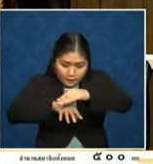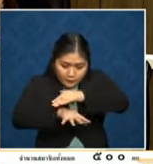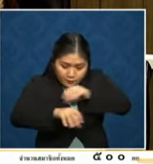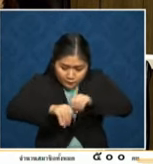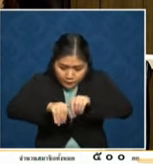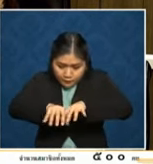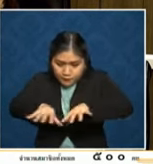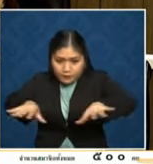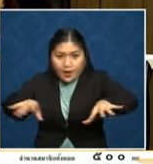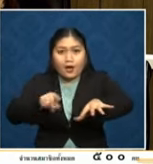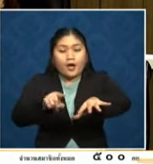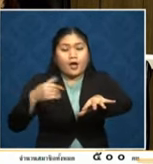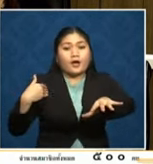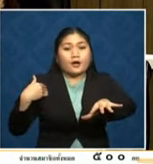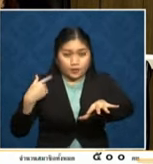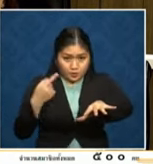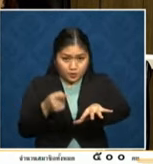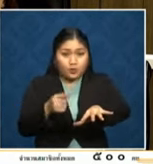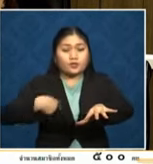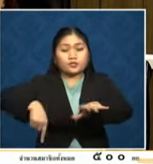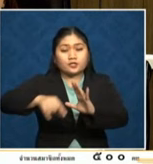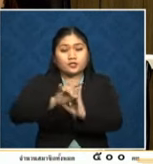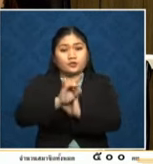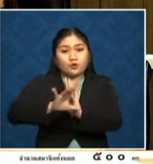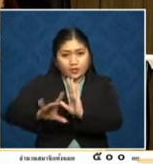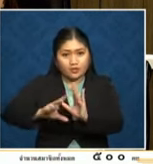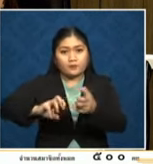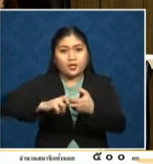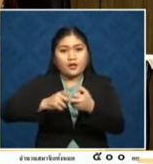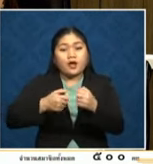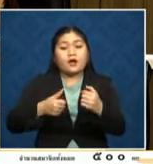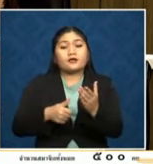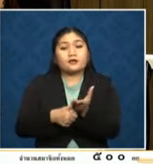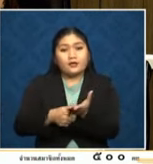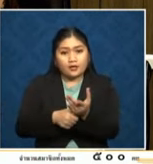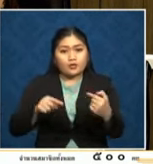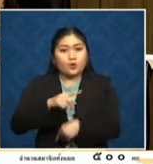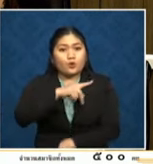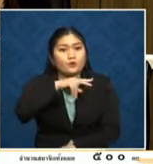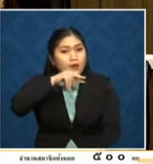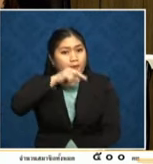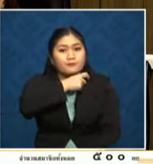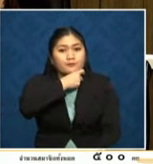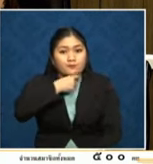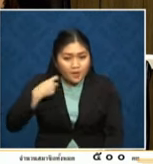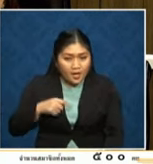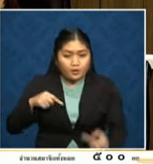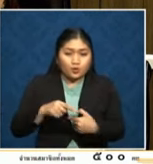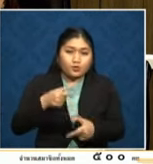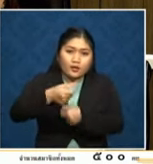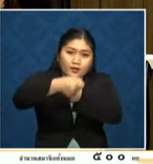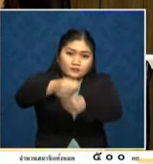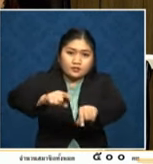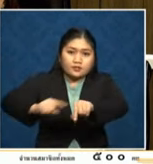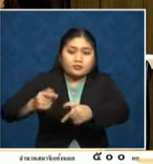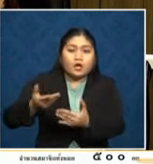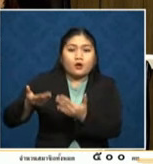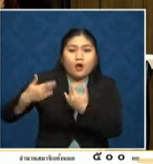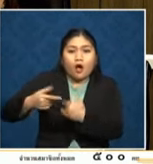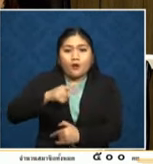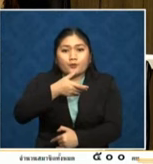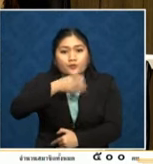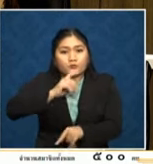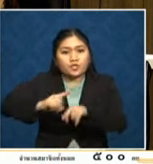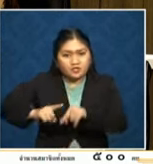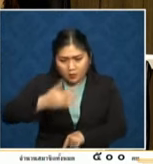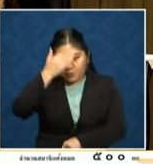ฮและตำบลค้อใหญ่อำเภอพนมไพรจังหวัดร้อยเอ็ดเพื่อแก้ไขปัญหาการขาดแคลนน้ำในการอุปโภคบริโภคและทำการเกษตรซึ่งเป็นปัญหาที่เกิดขึ้